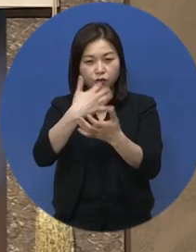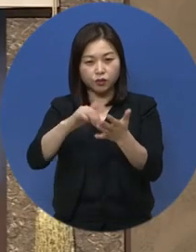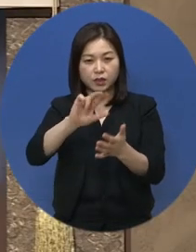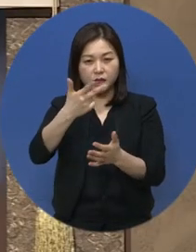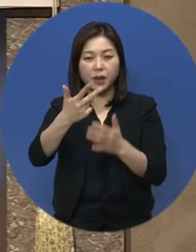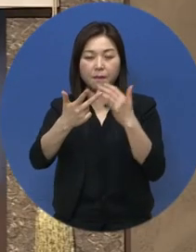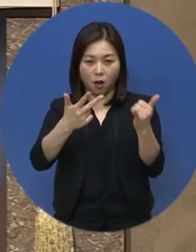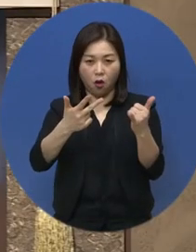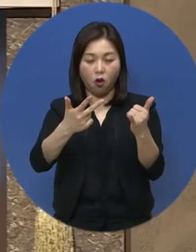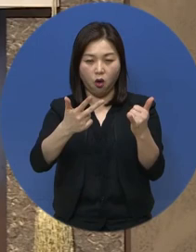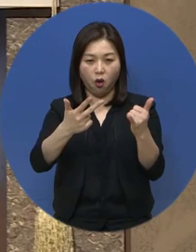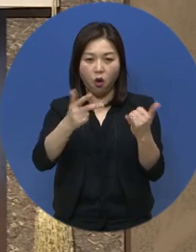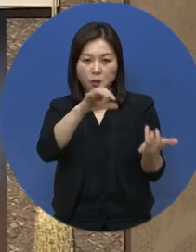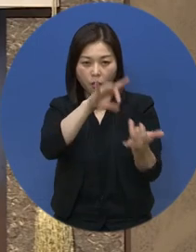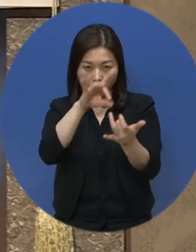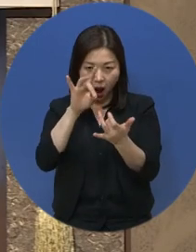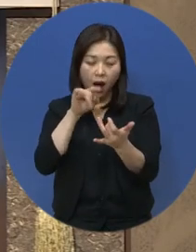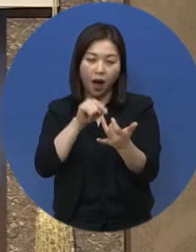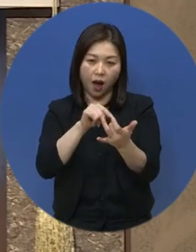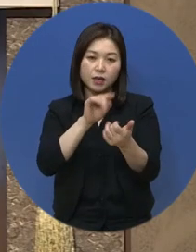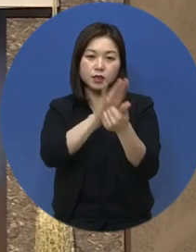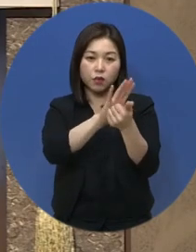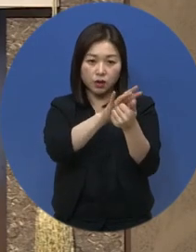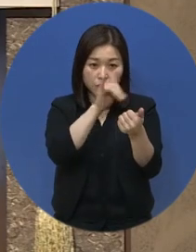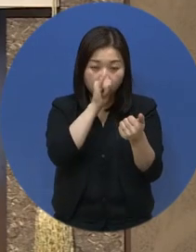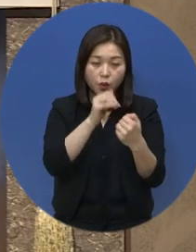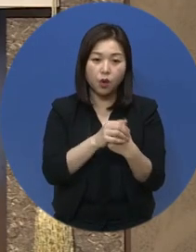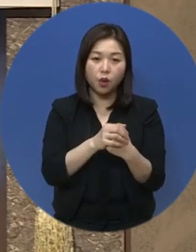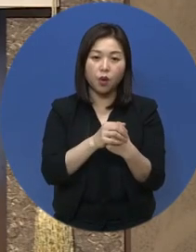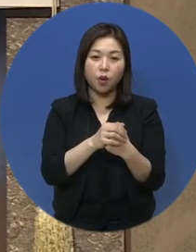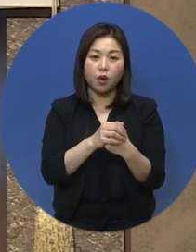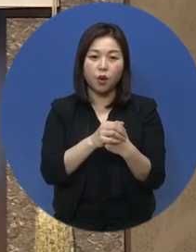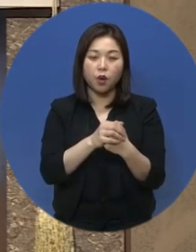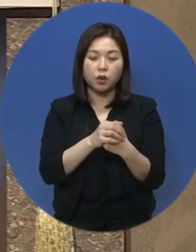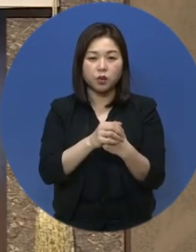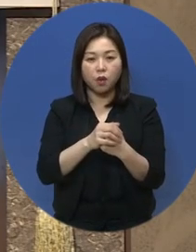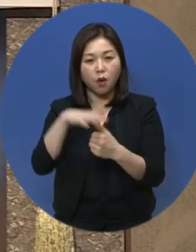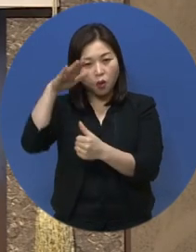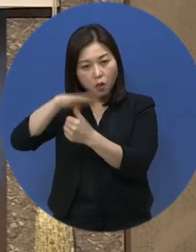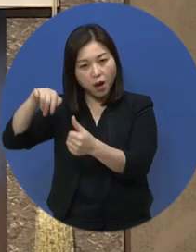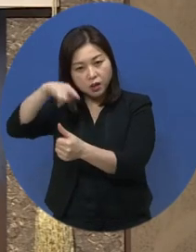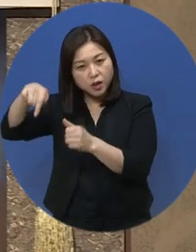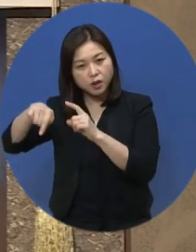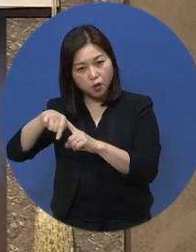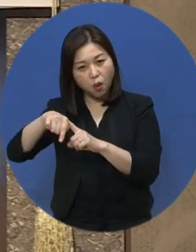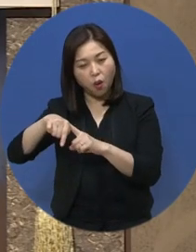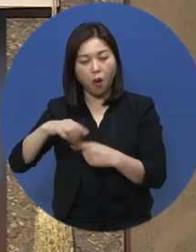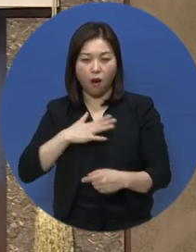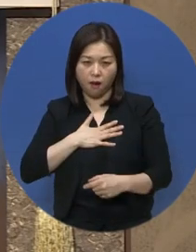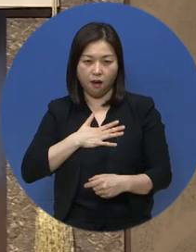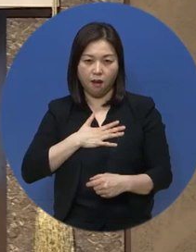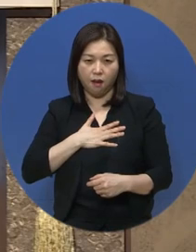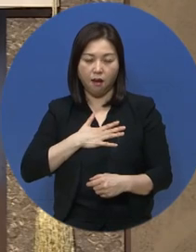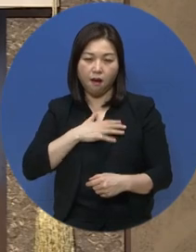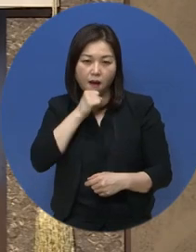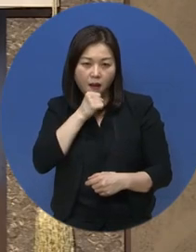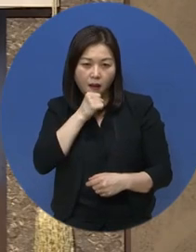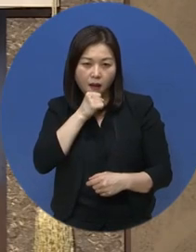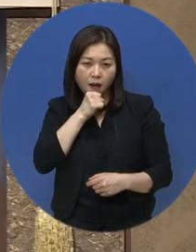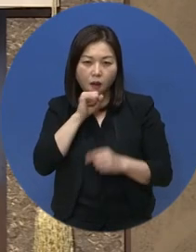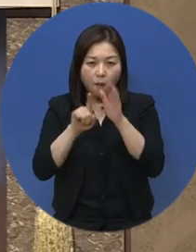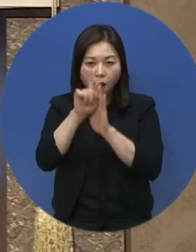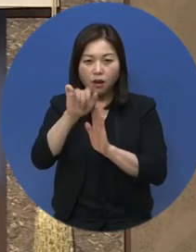장학생이 배출이 됐고요. 와. 네, 그리고 아이들도 만족도가 굉장히 높고 예. 또 무엇보다 이제 센터는 인력이 부족한데 또 스터디할 수 있는